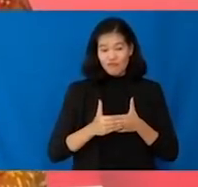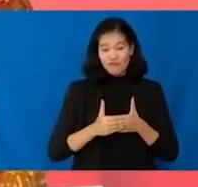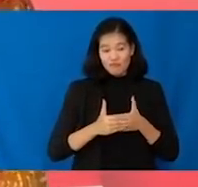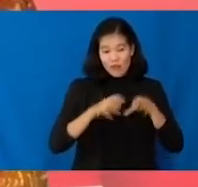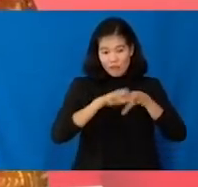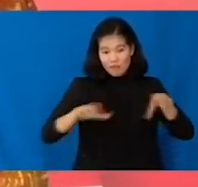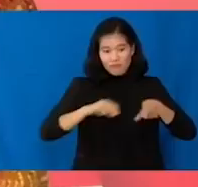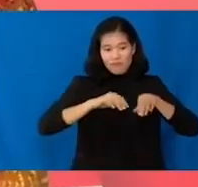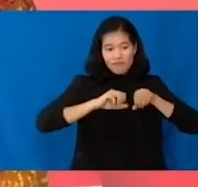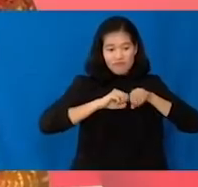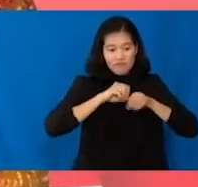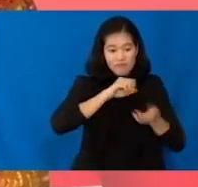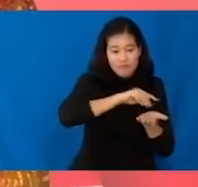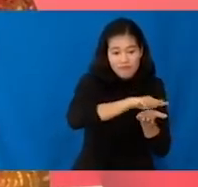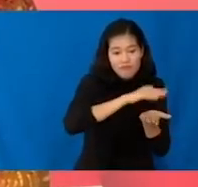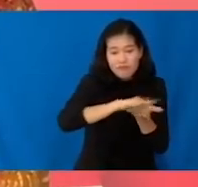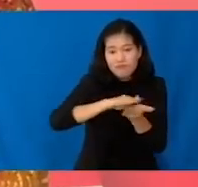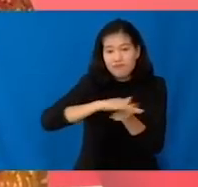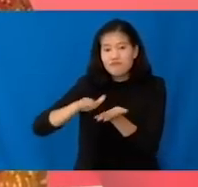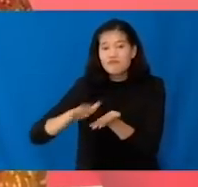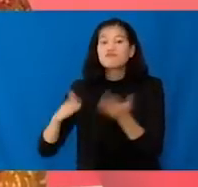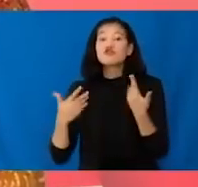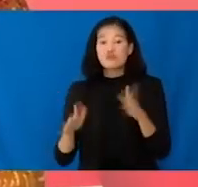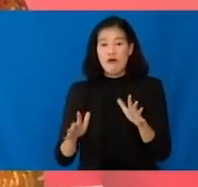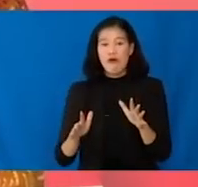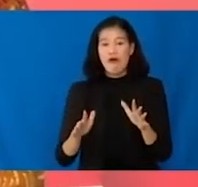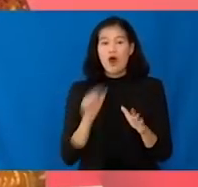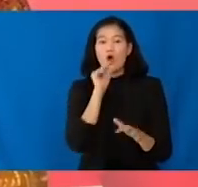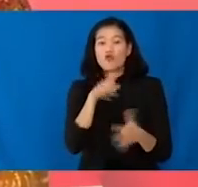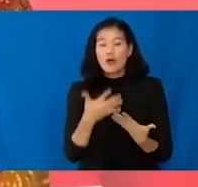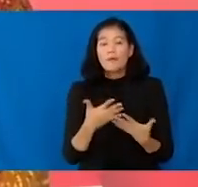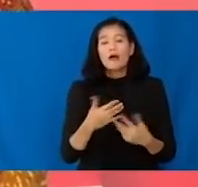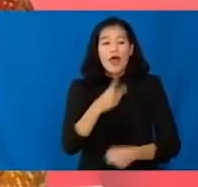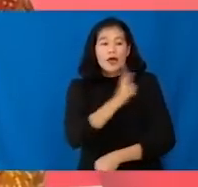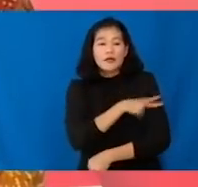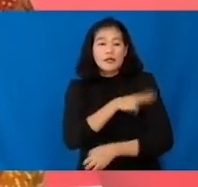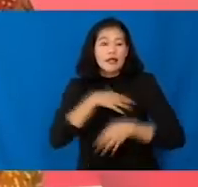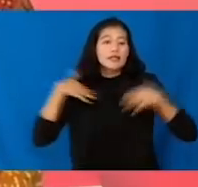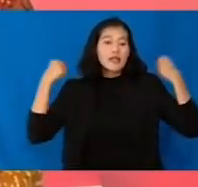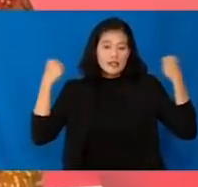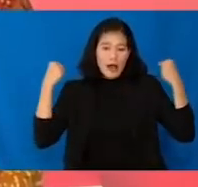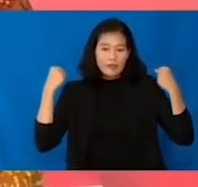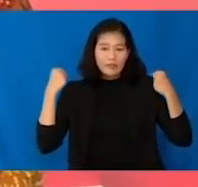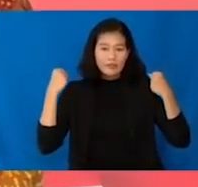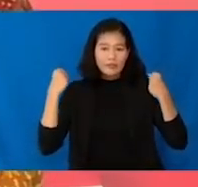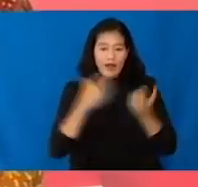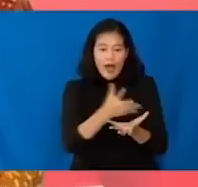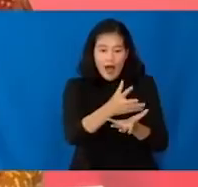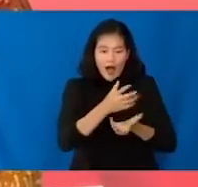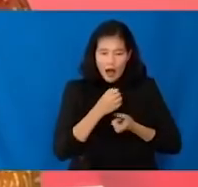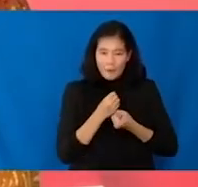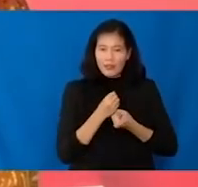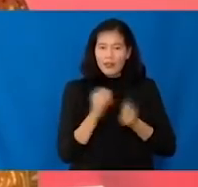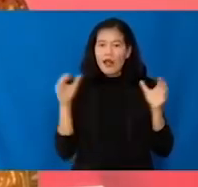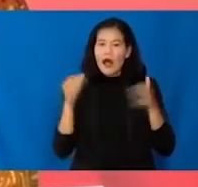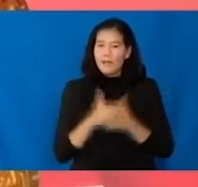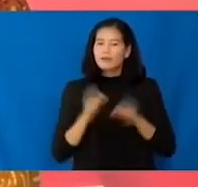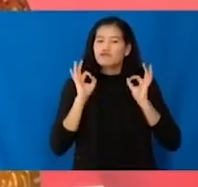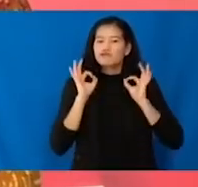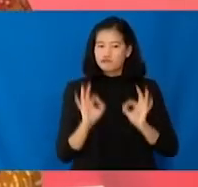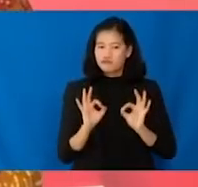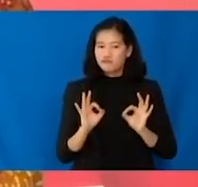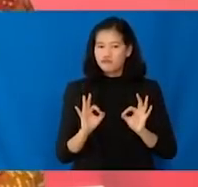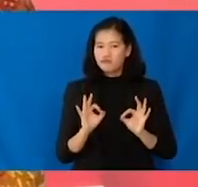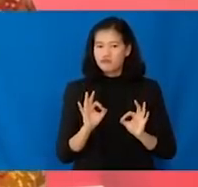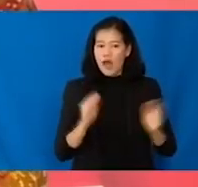kita lakukan untuk memenuhi kebutuhan tenaga kesehatan yang menjadi Lini terdepan di dalam kaitan dengan perawatan